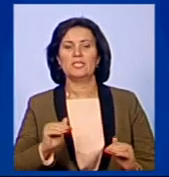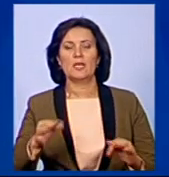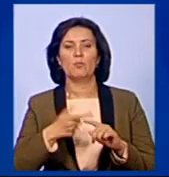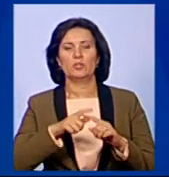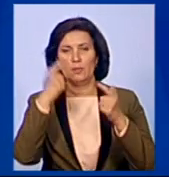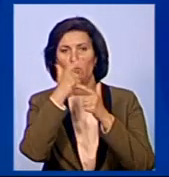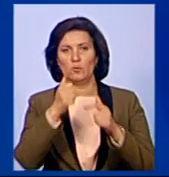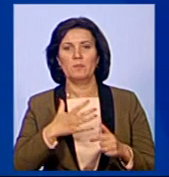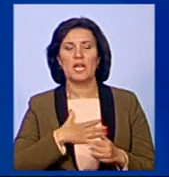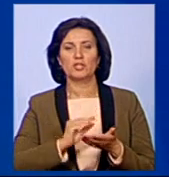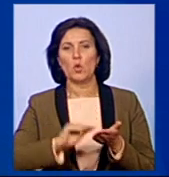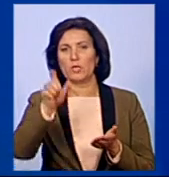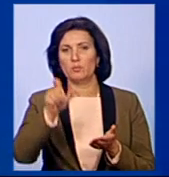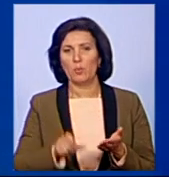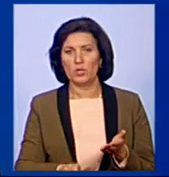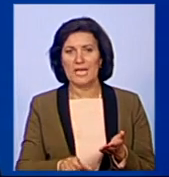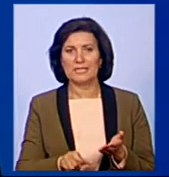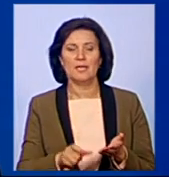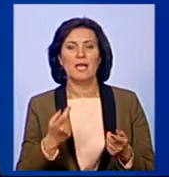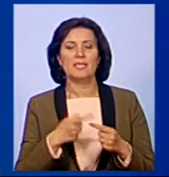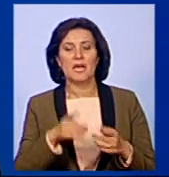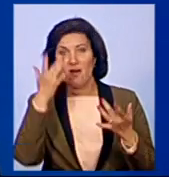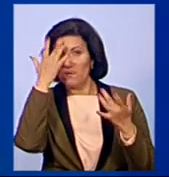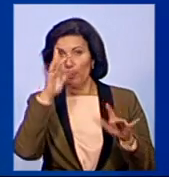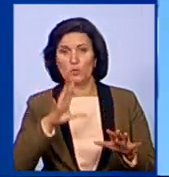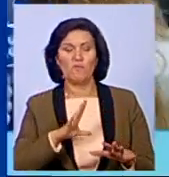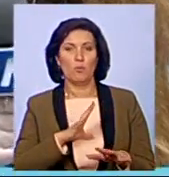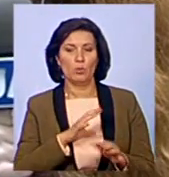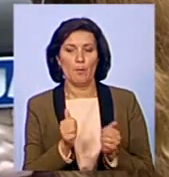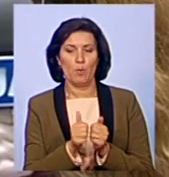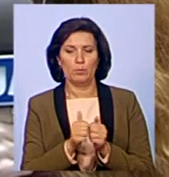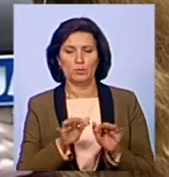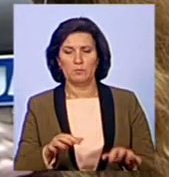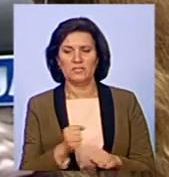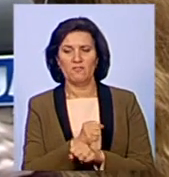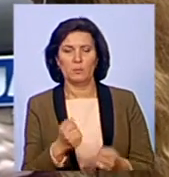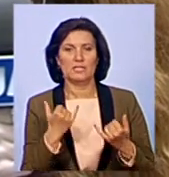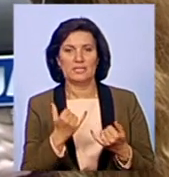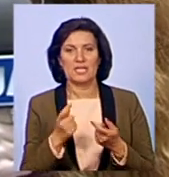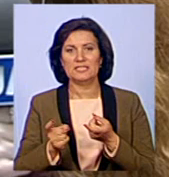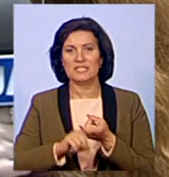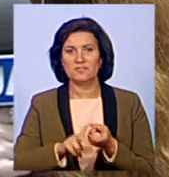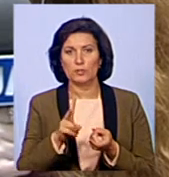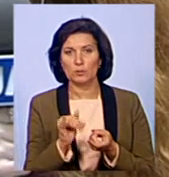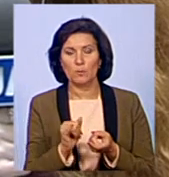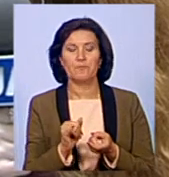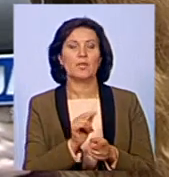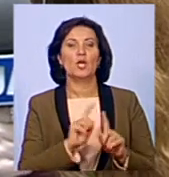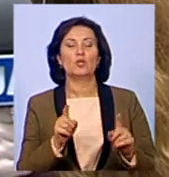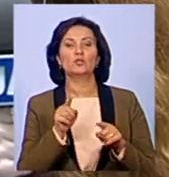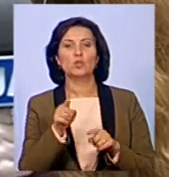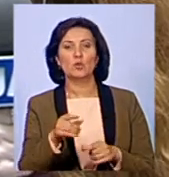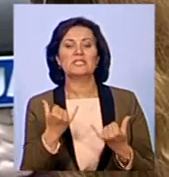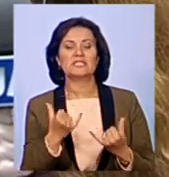це повідомила наша кореспондентка Діана Гвоздь, яка випадково була поблизу місця вибуху. Вона зараз на зв'язку. Діано, що